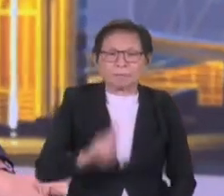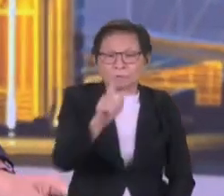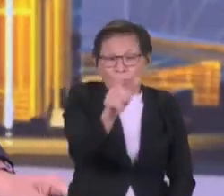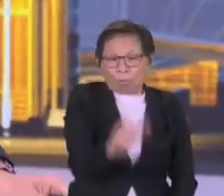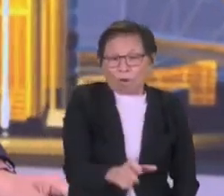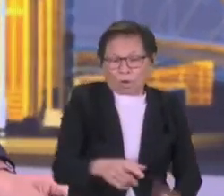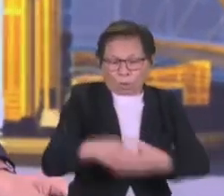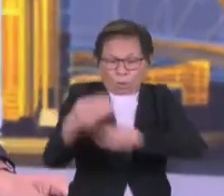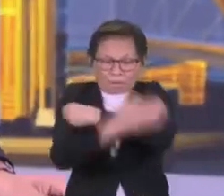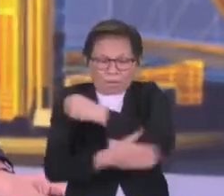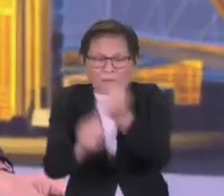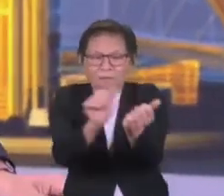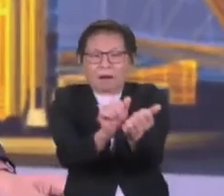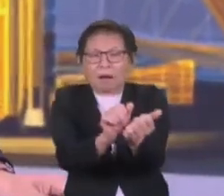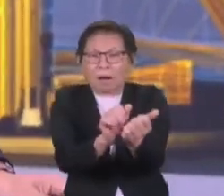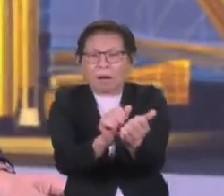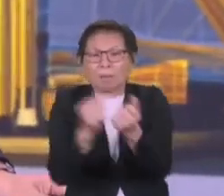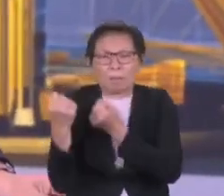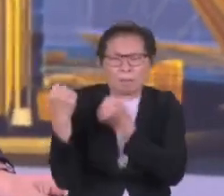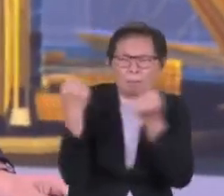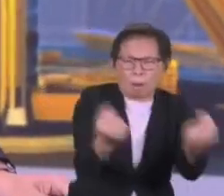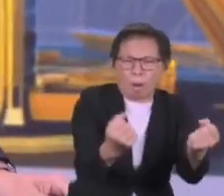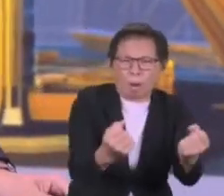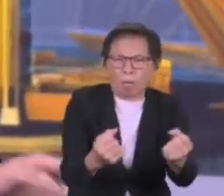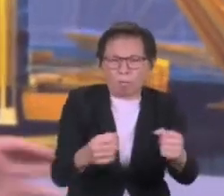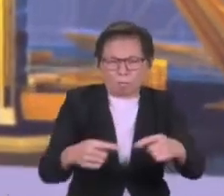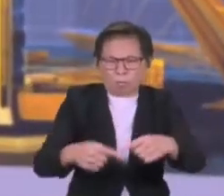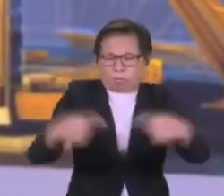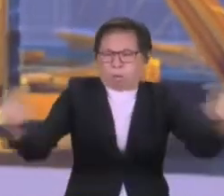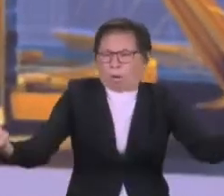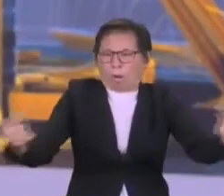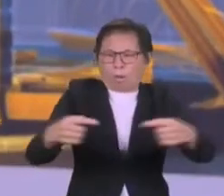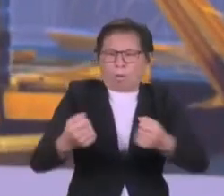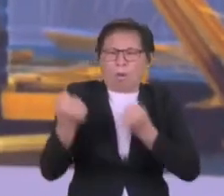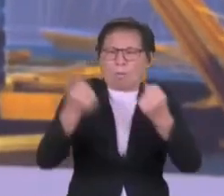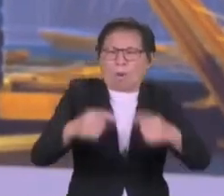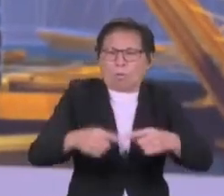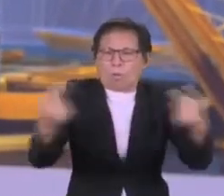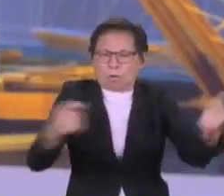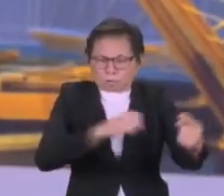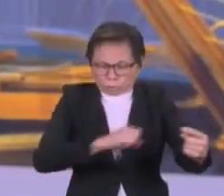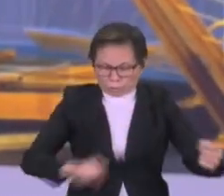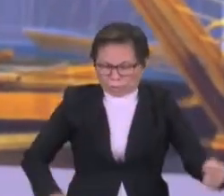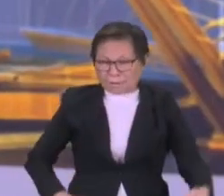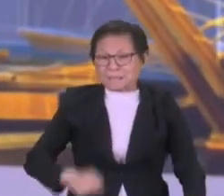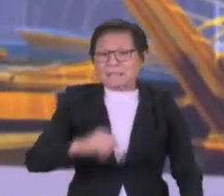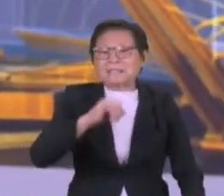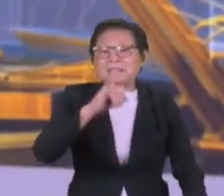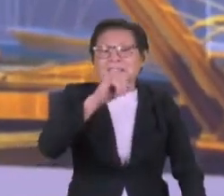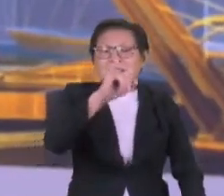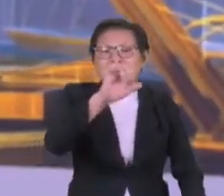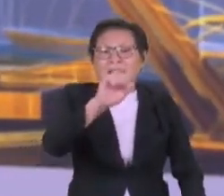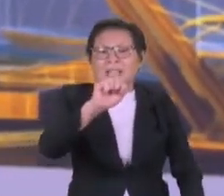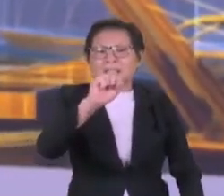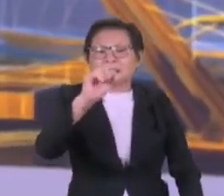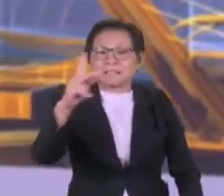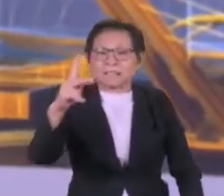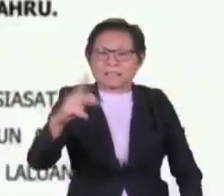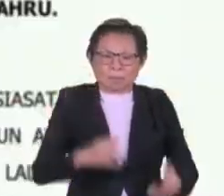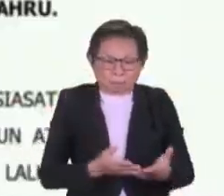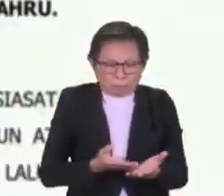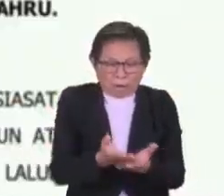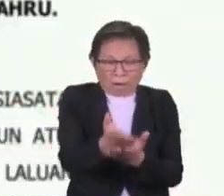Seorang warga asing ditahan selepas memandu di lorong bertentangan di bangunan Sultan Iskandar BSI menghala ke